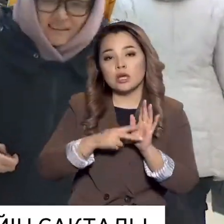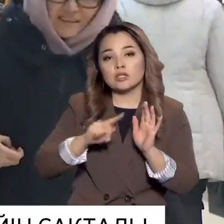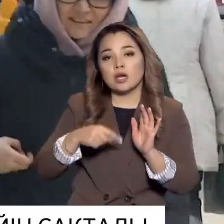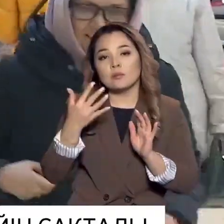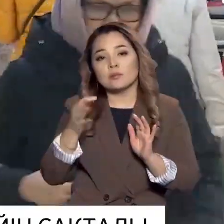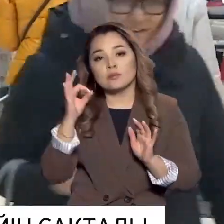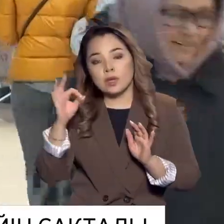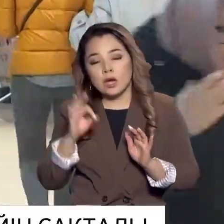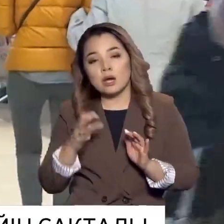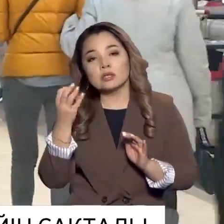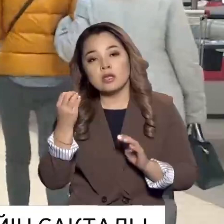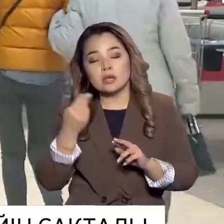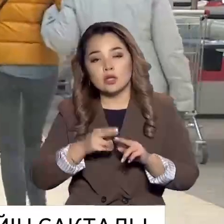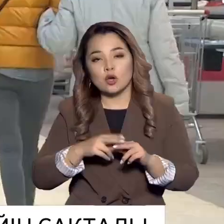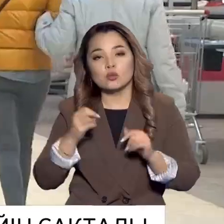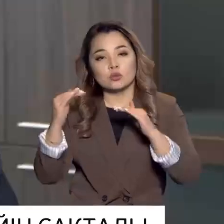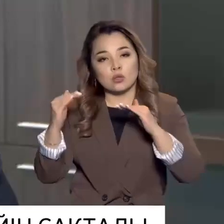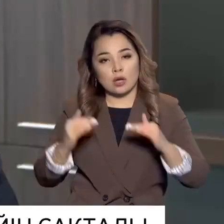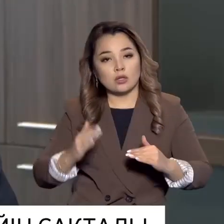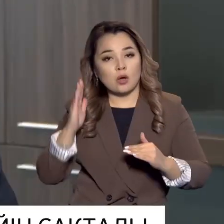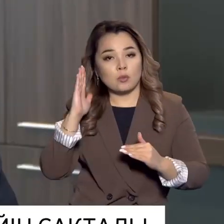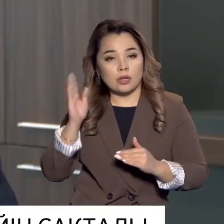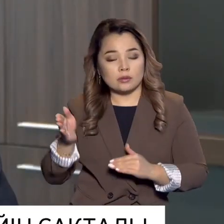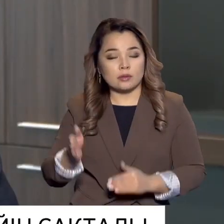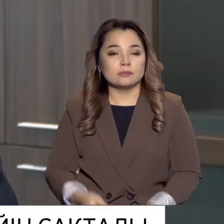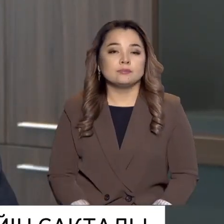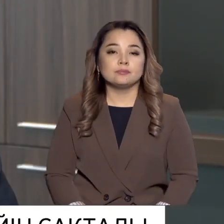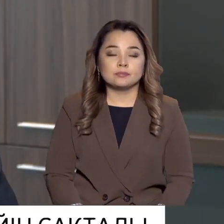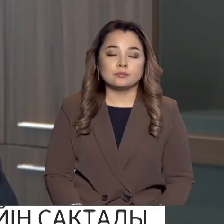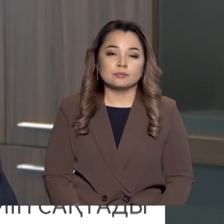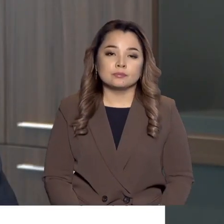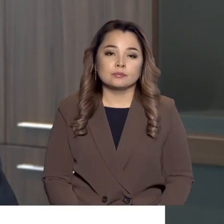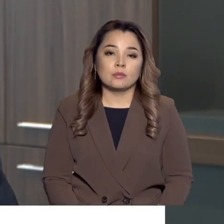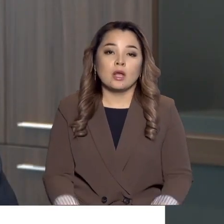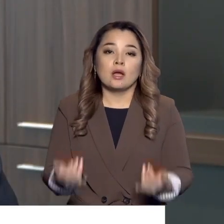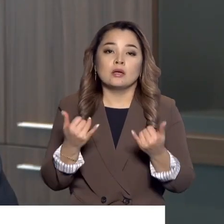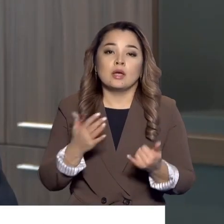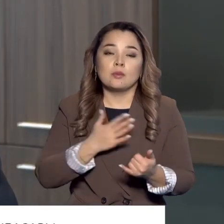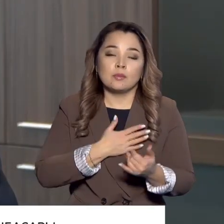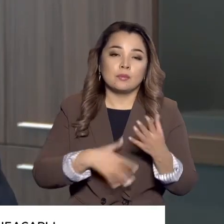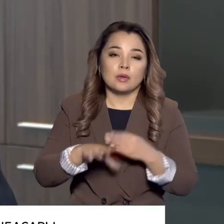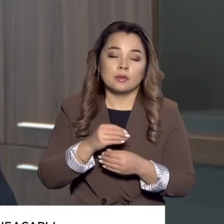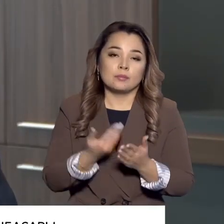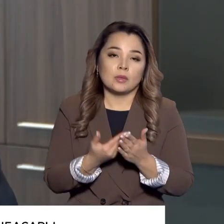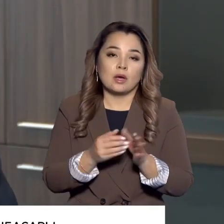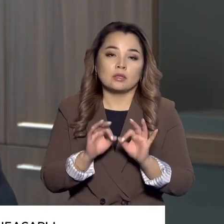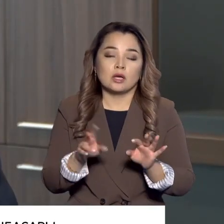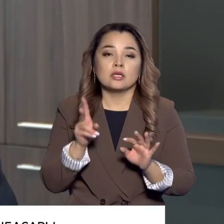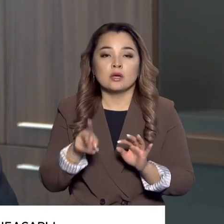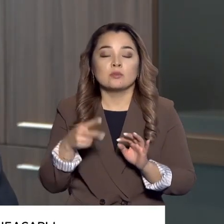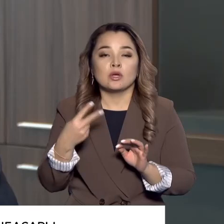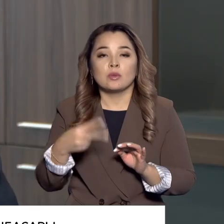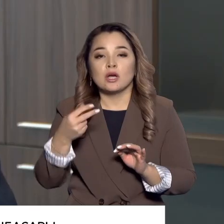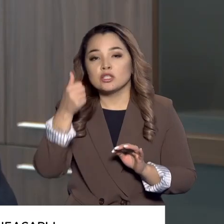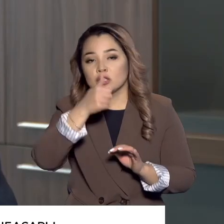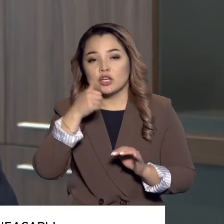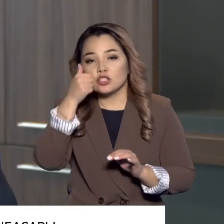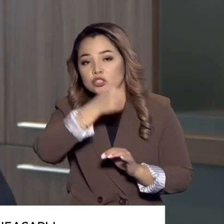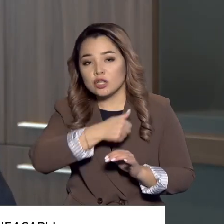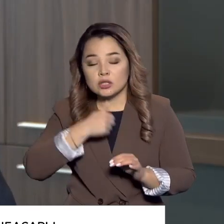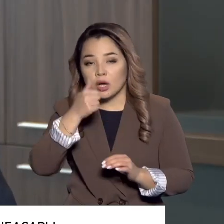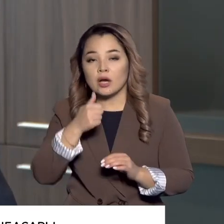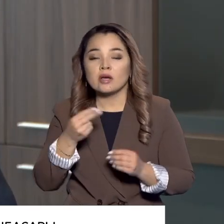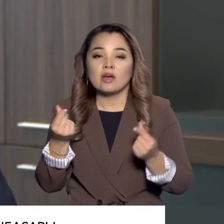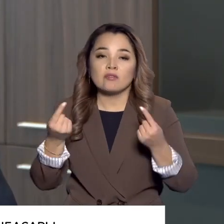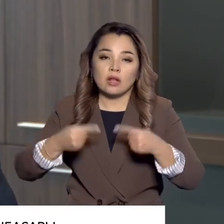8,5%-ға, кейін тағы түсіру көзделген. Оперативные антиинфляционные меры. Біздің бағалауымыз бойынша 2022 жылы жылдық инфляция